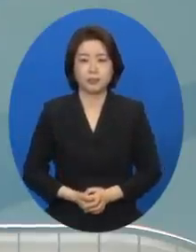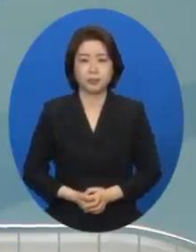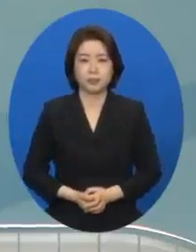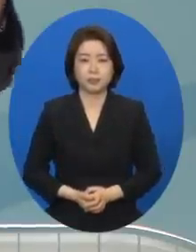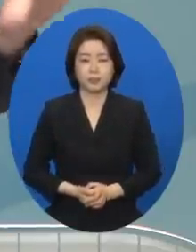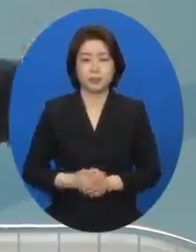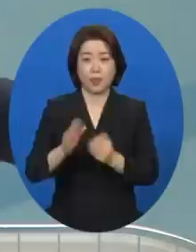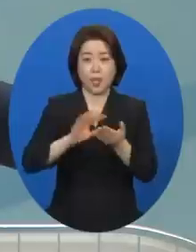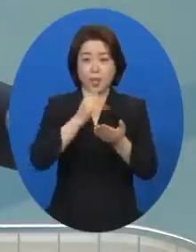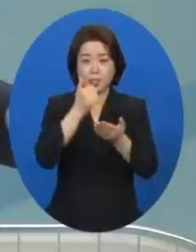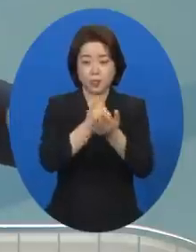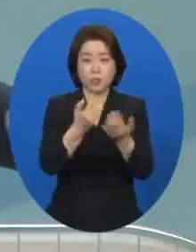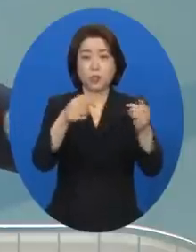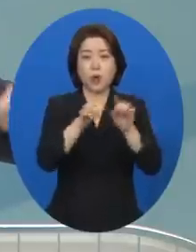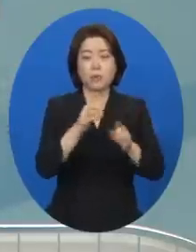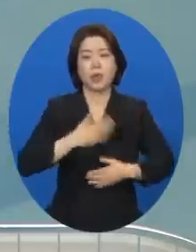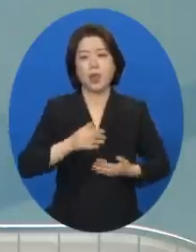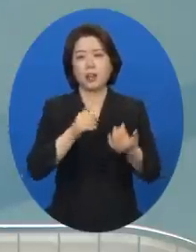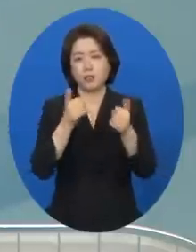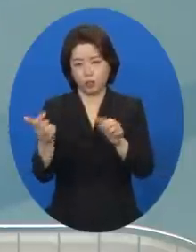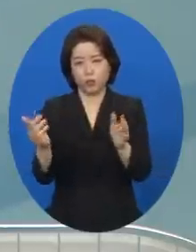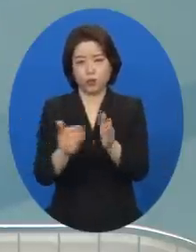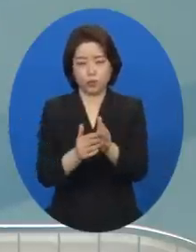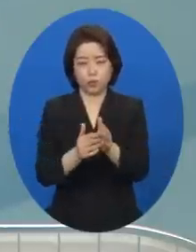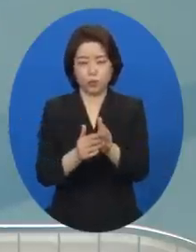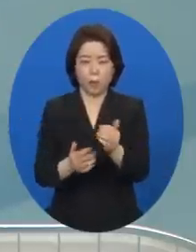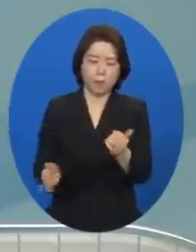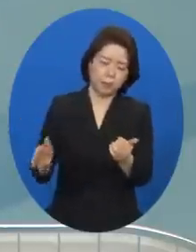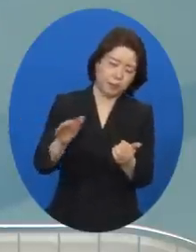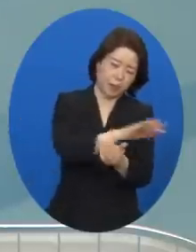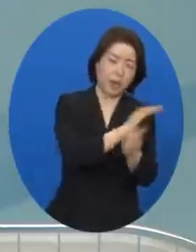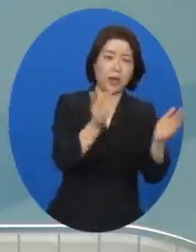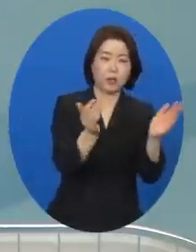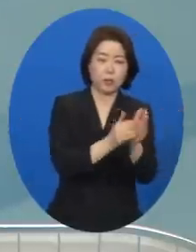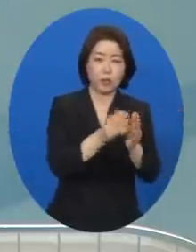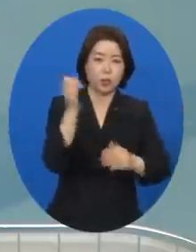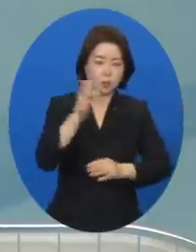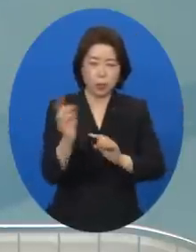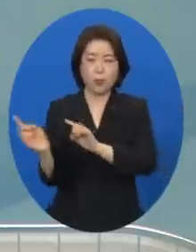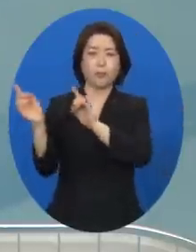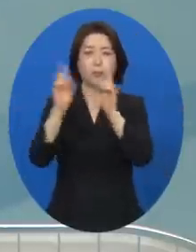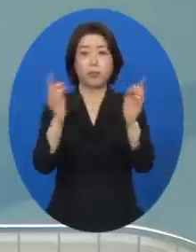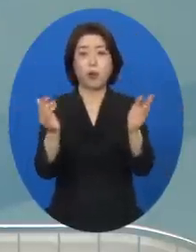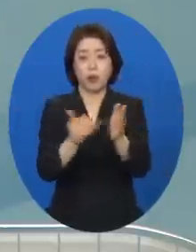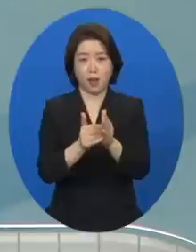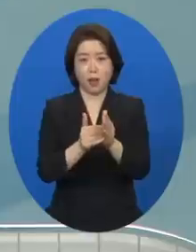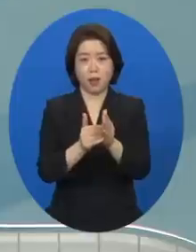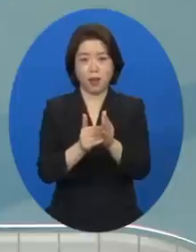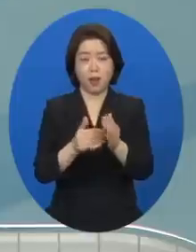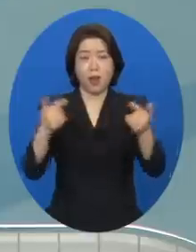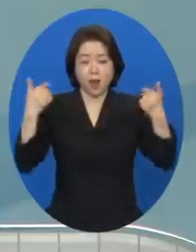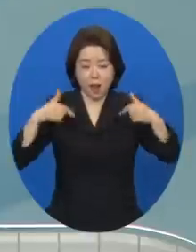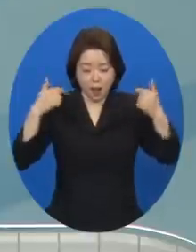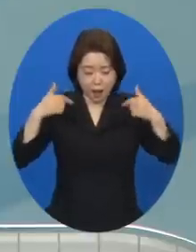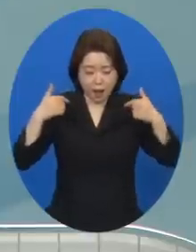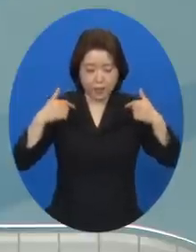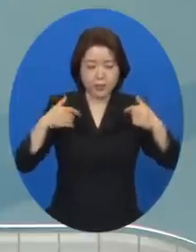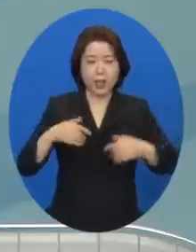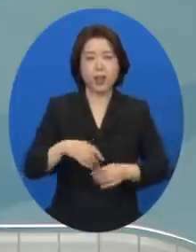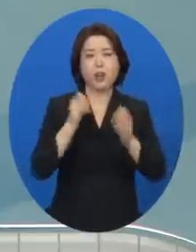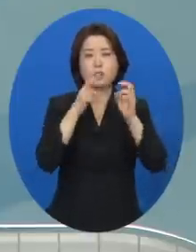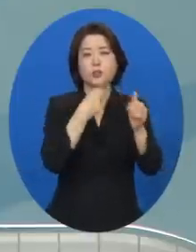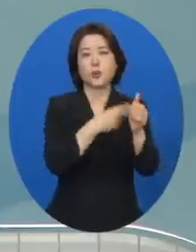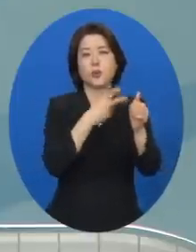그리스도와 함께 나는 중국 장사 되었으며 또한 부활하였다 언제나 헛 은 셀러 성비 사는게